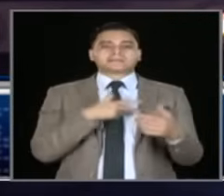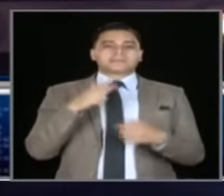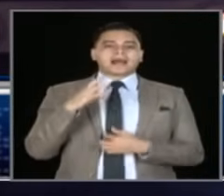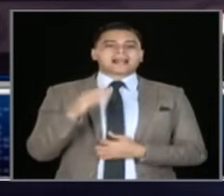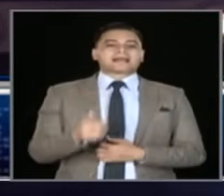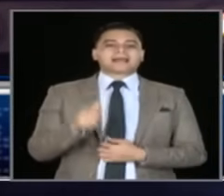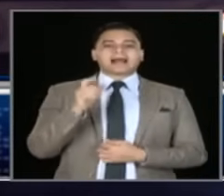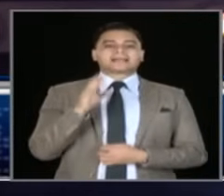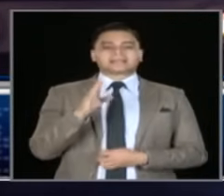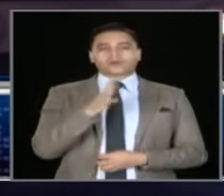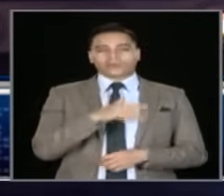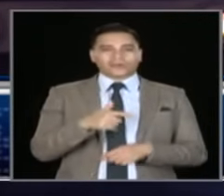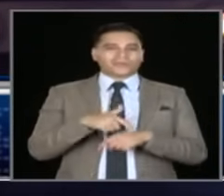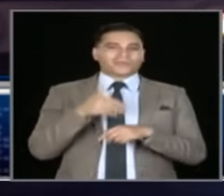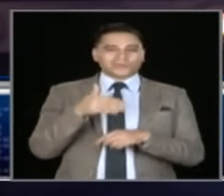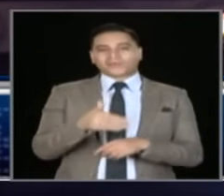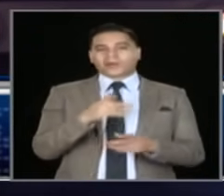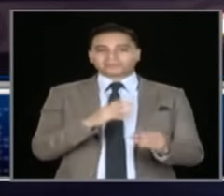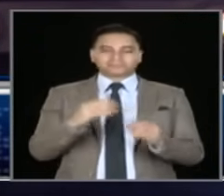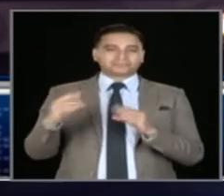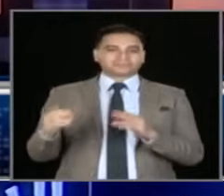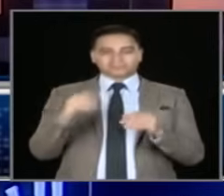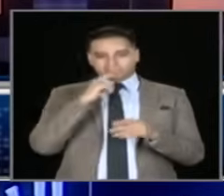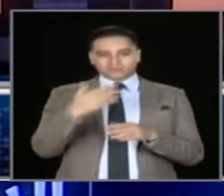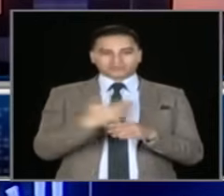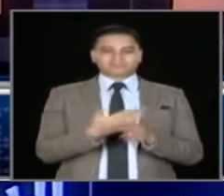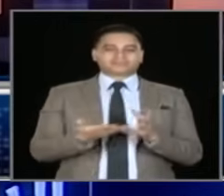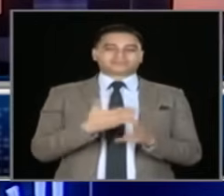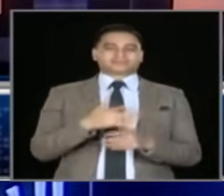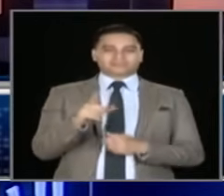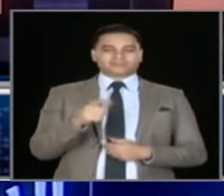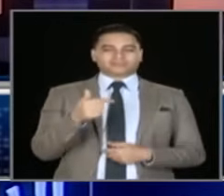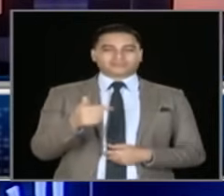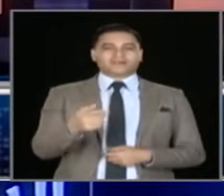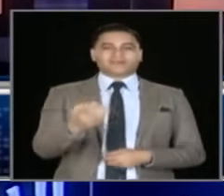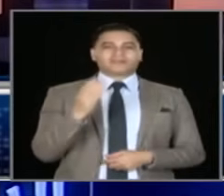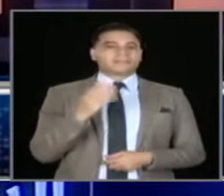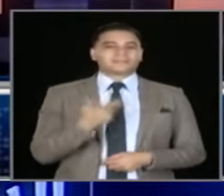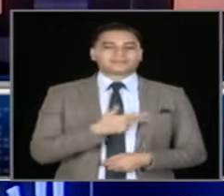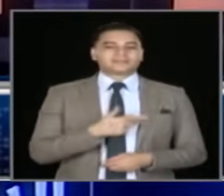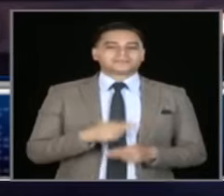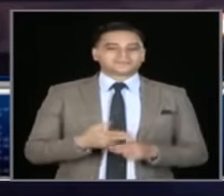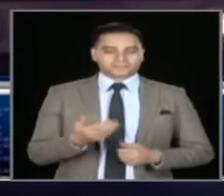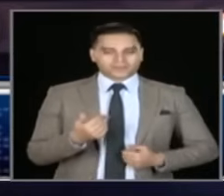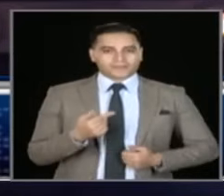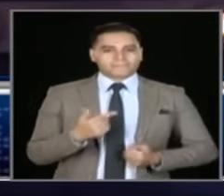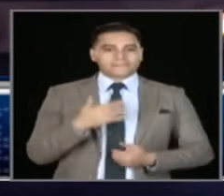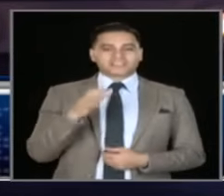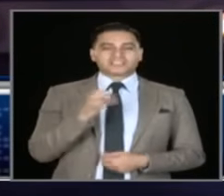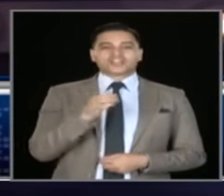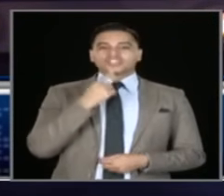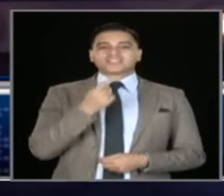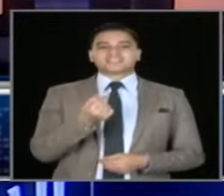برافو عليك يا جاد. هما بقى هيقعدوا يتناقشوا في الآخر مش هيجاوبوا. جهاد بعد 19